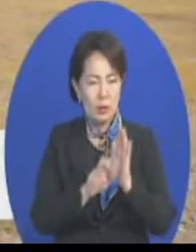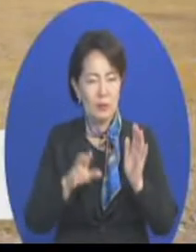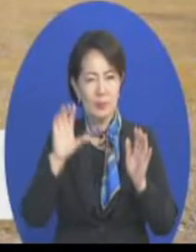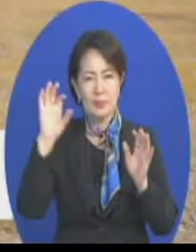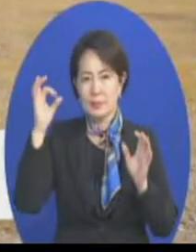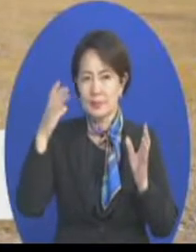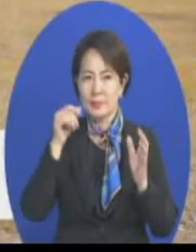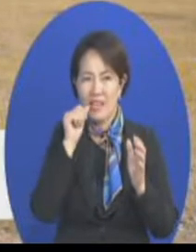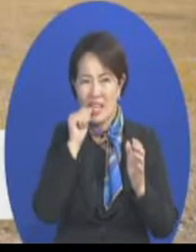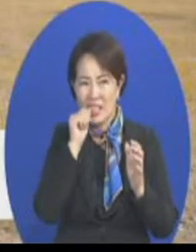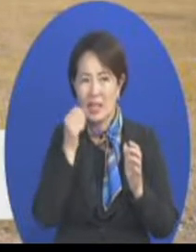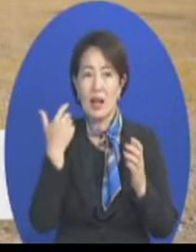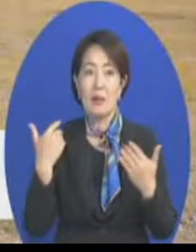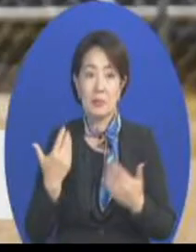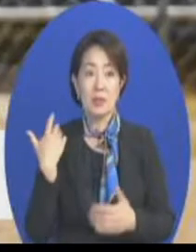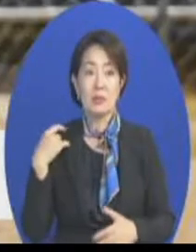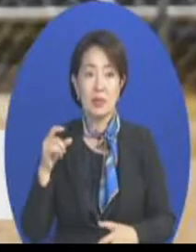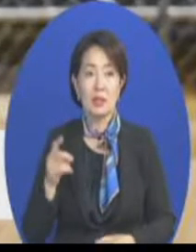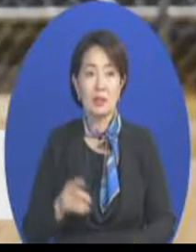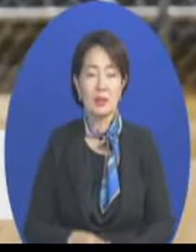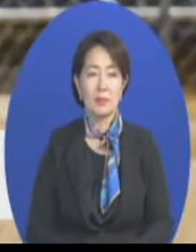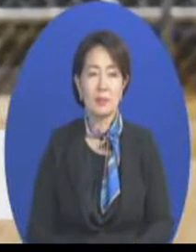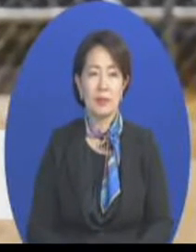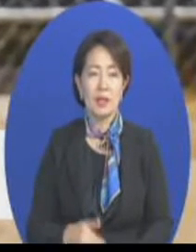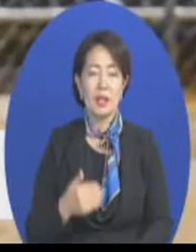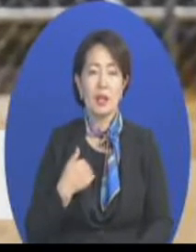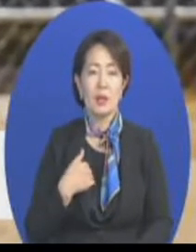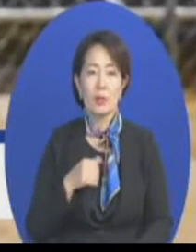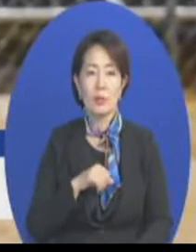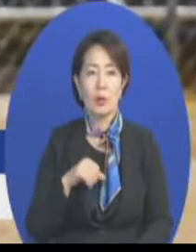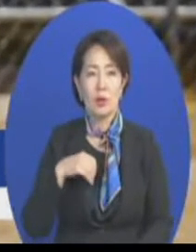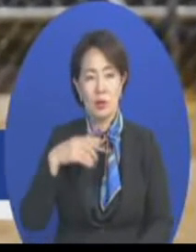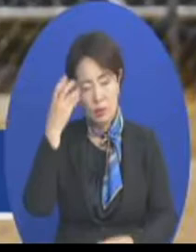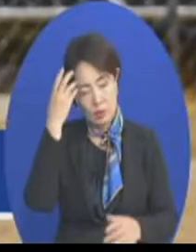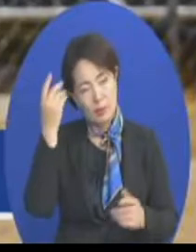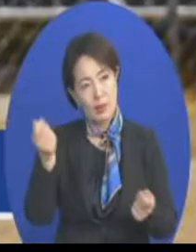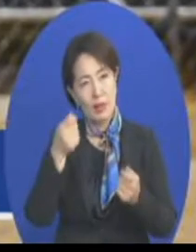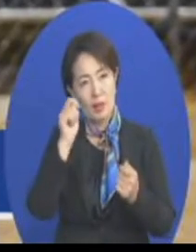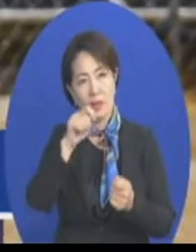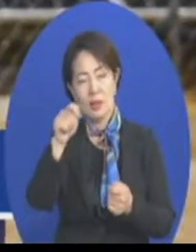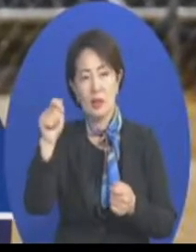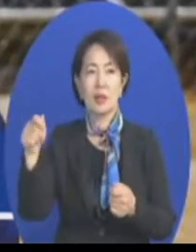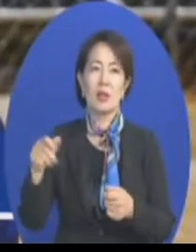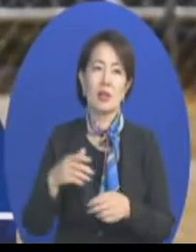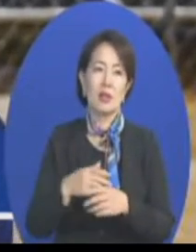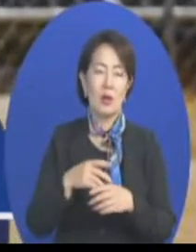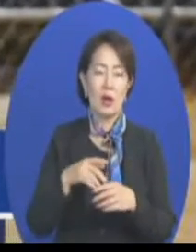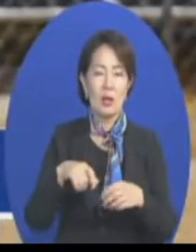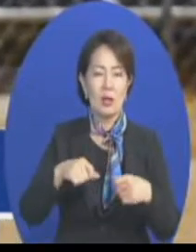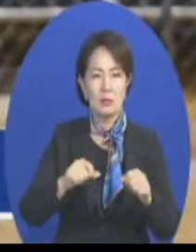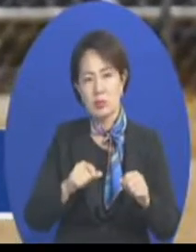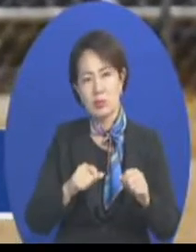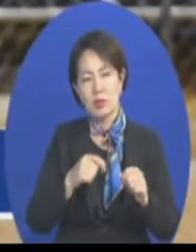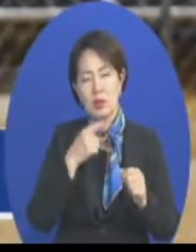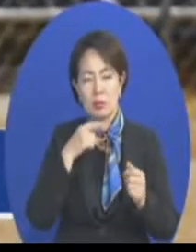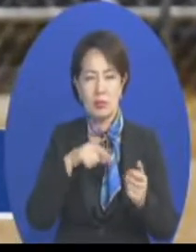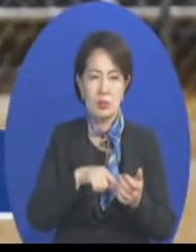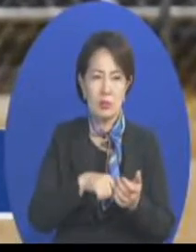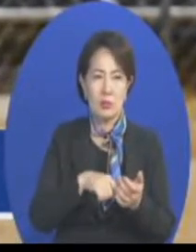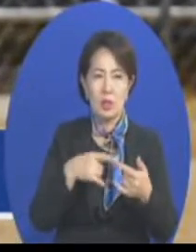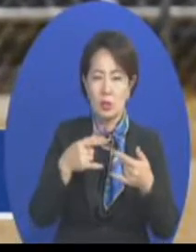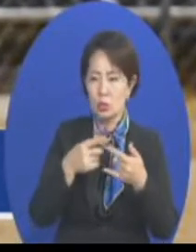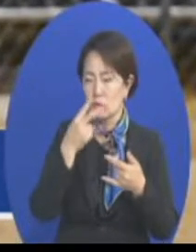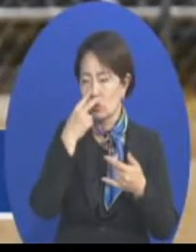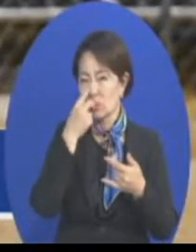хэрэглээг хязгаарлаж амьдардаг байна. Би ч одоо өөр нарны энергийн ингээд талин дээр хүлээтер мас сурч нөрөө нэг